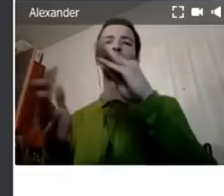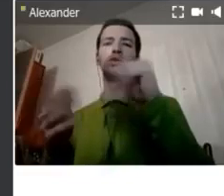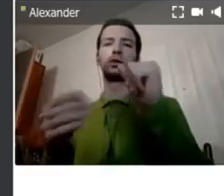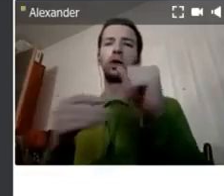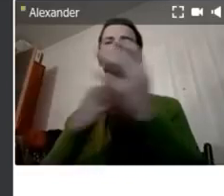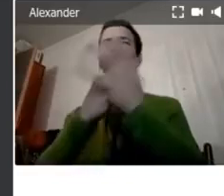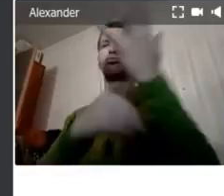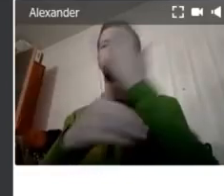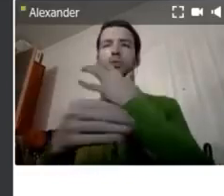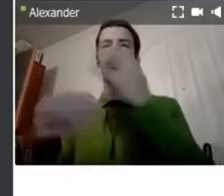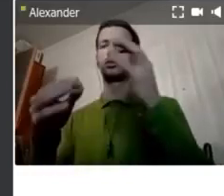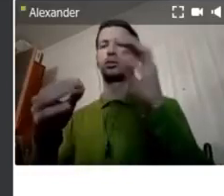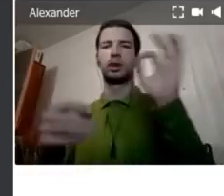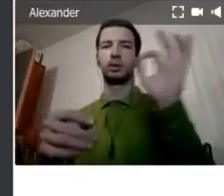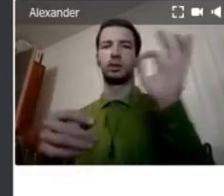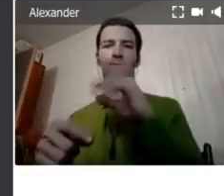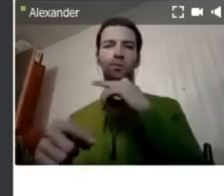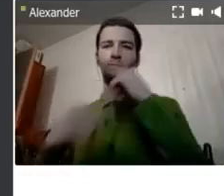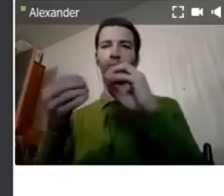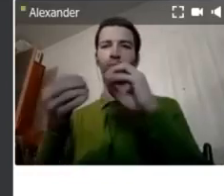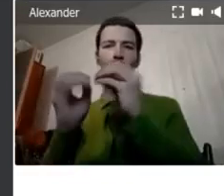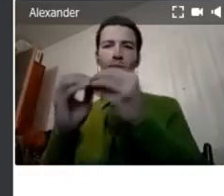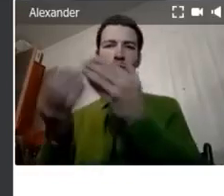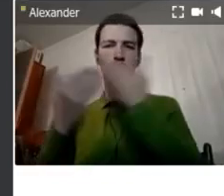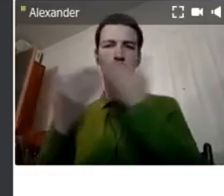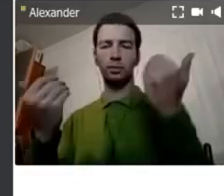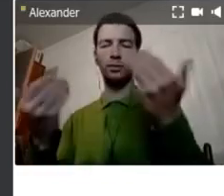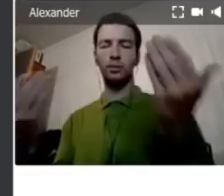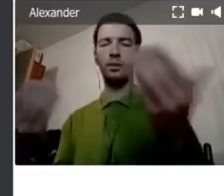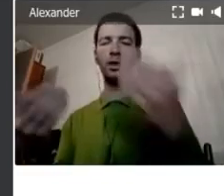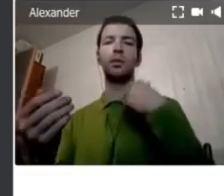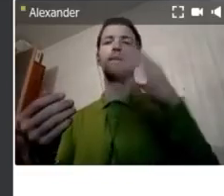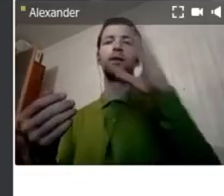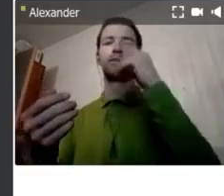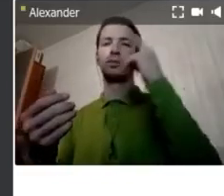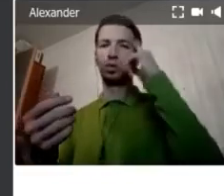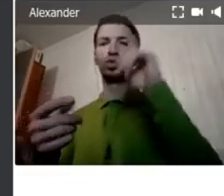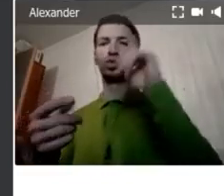мы можем получать с вами за бонусы. Что значит бонусы?